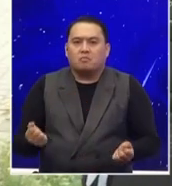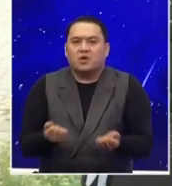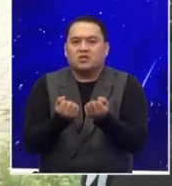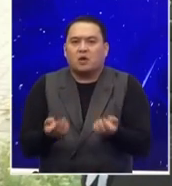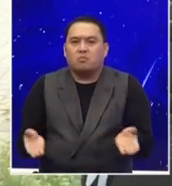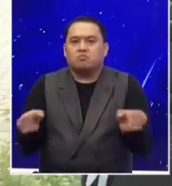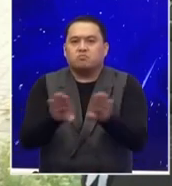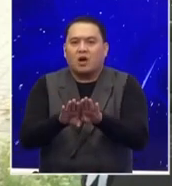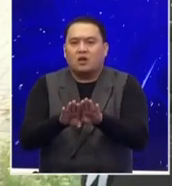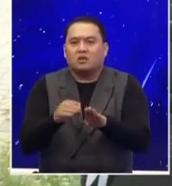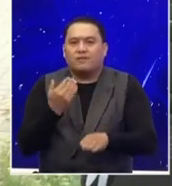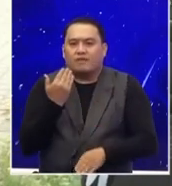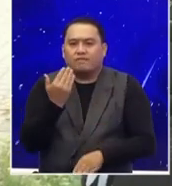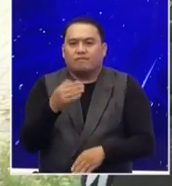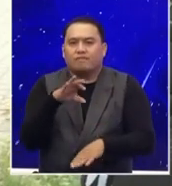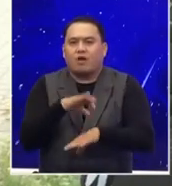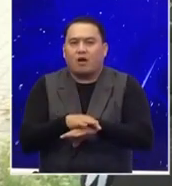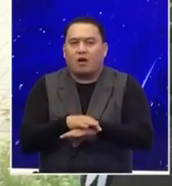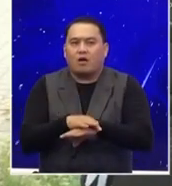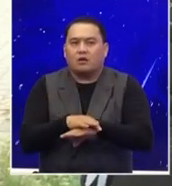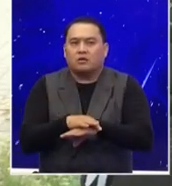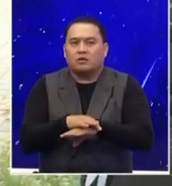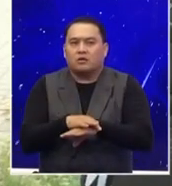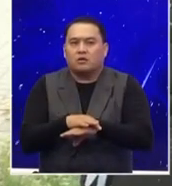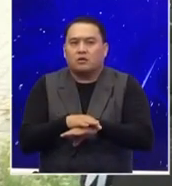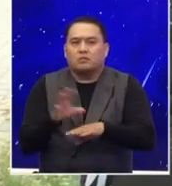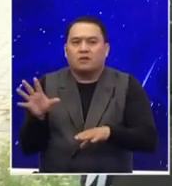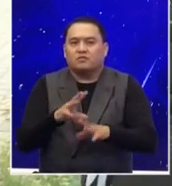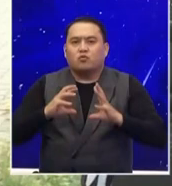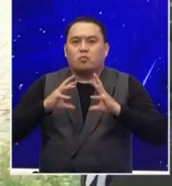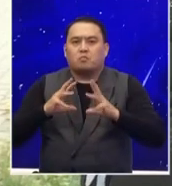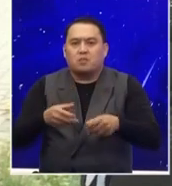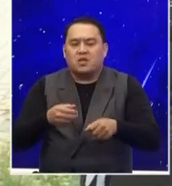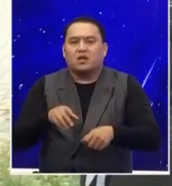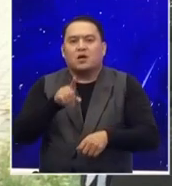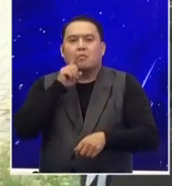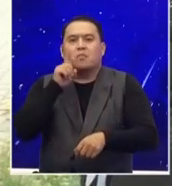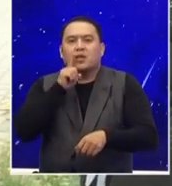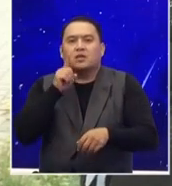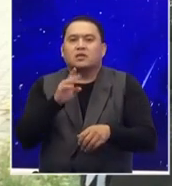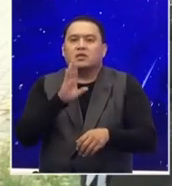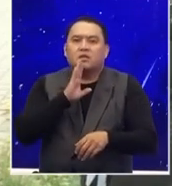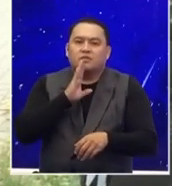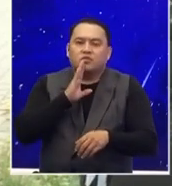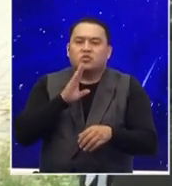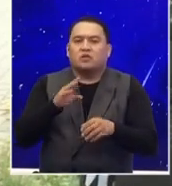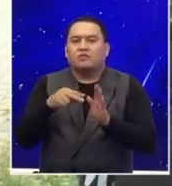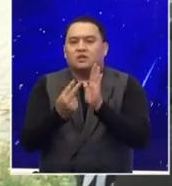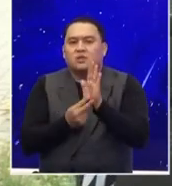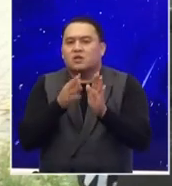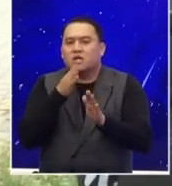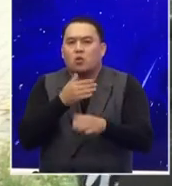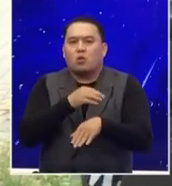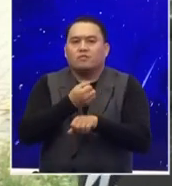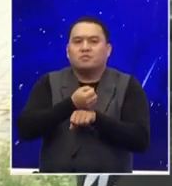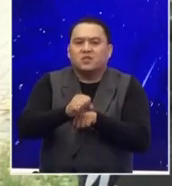сокрытие и покрывание фактов педофилии по всему миру. То есть, когда я столкнулся